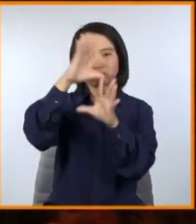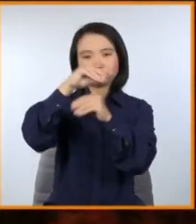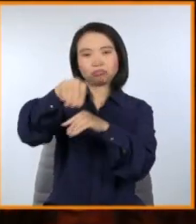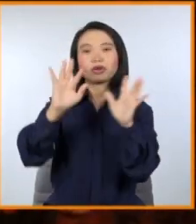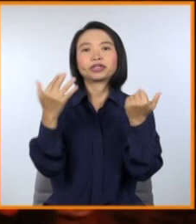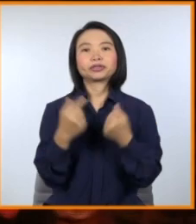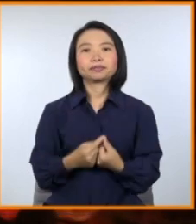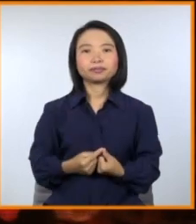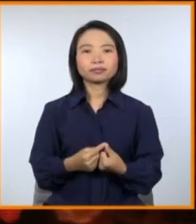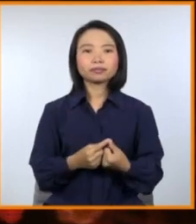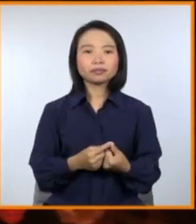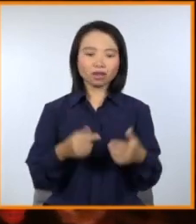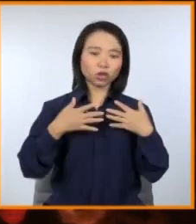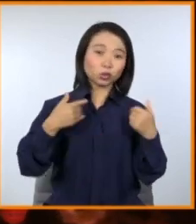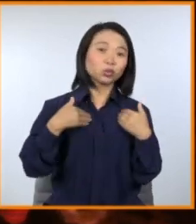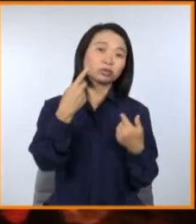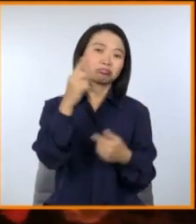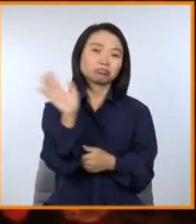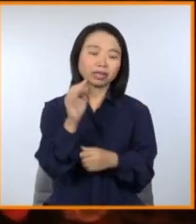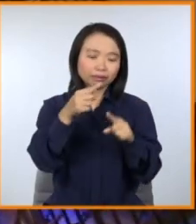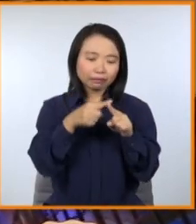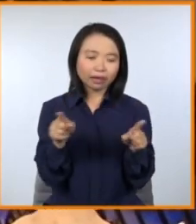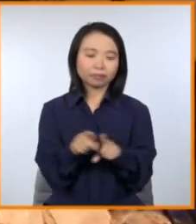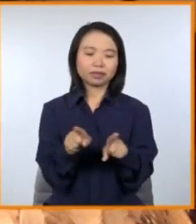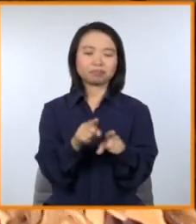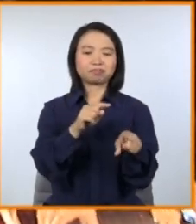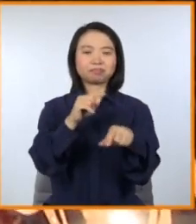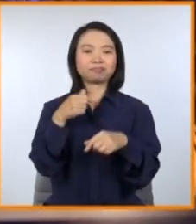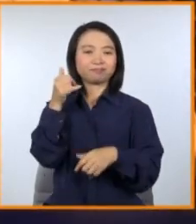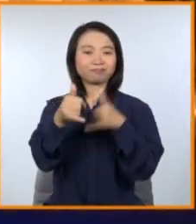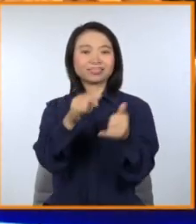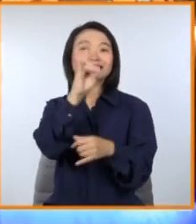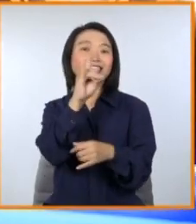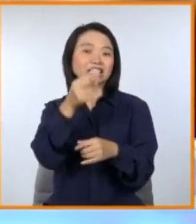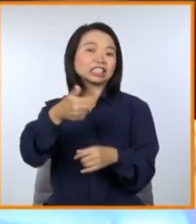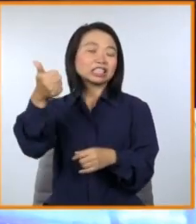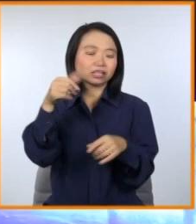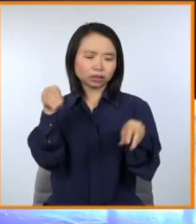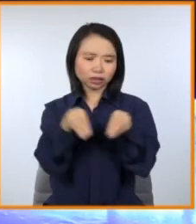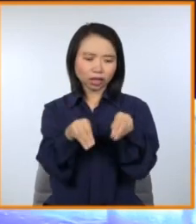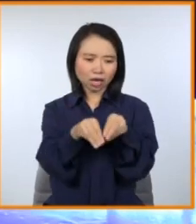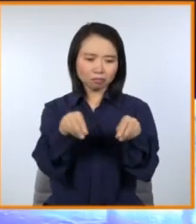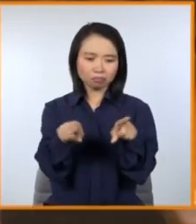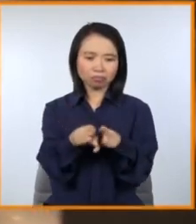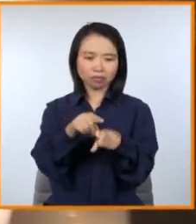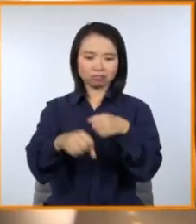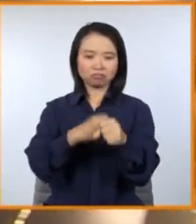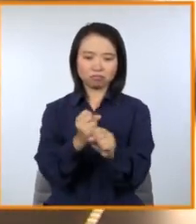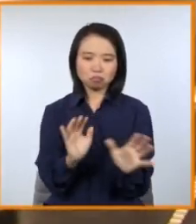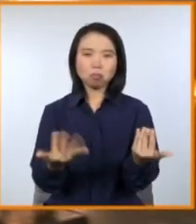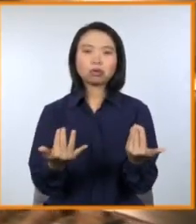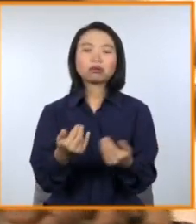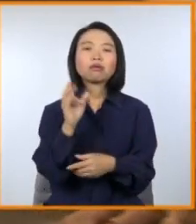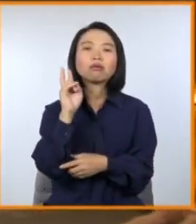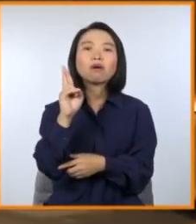มนะคะไม่ใช่แค่ความสนุกสนานกลับไปแต่คือการเตือนใจให้คิดถึงสัตว์อีกหลายชนิดที่ใกล้จะสูญพันธุ์เราต้องรักษาห่วง